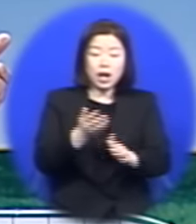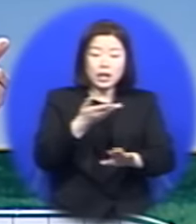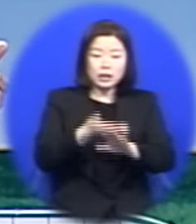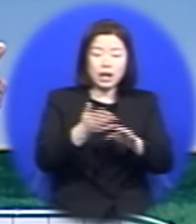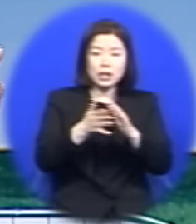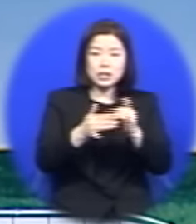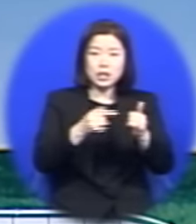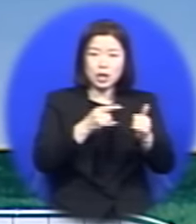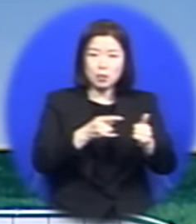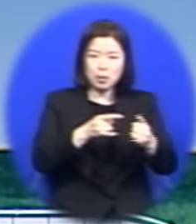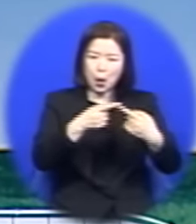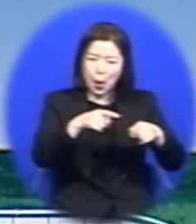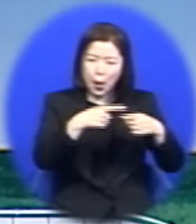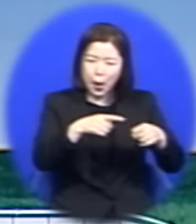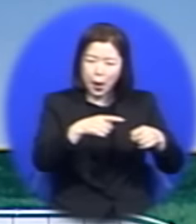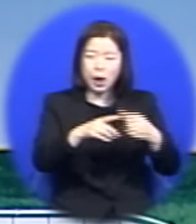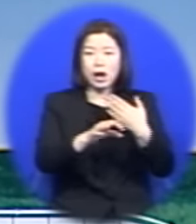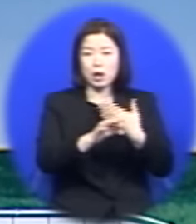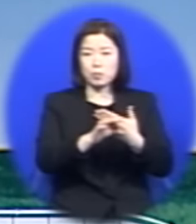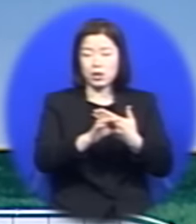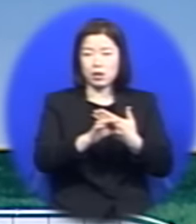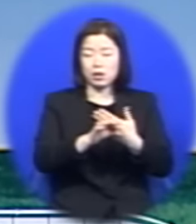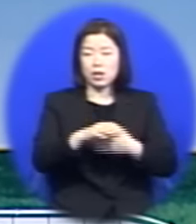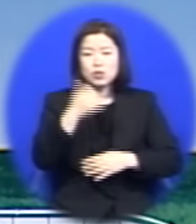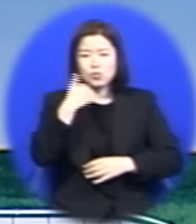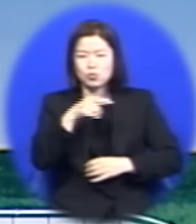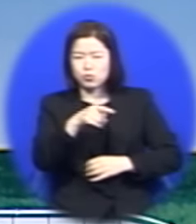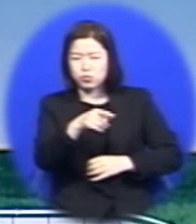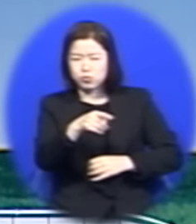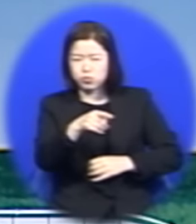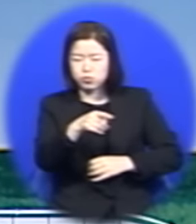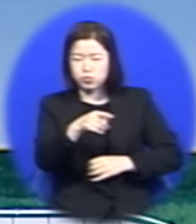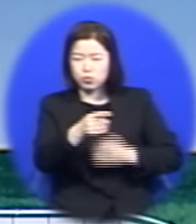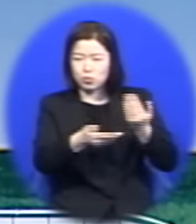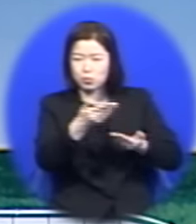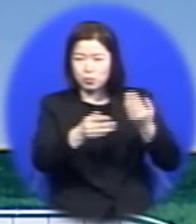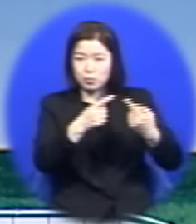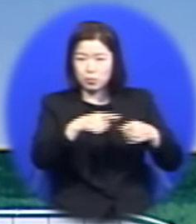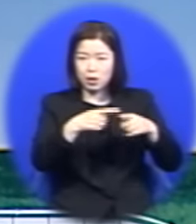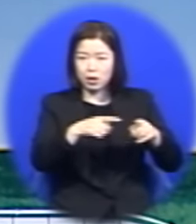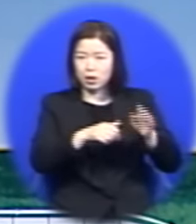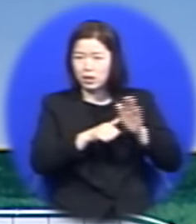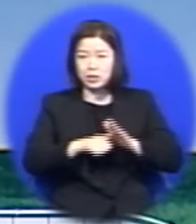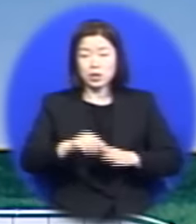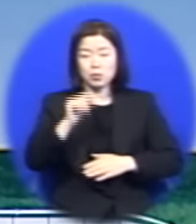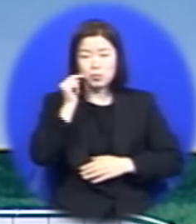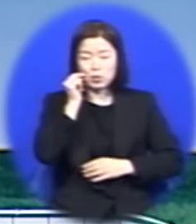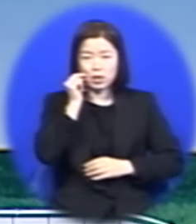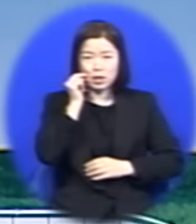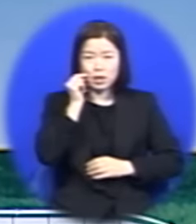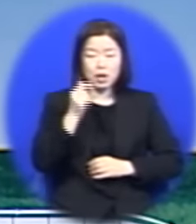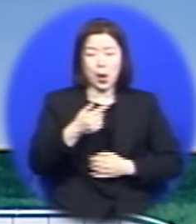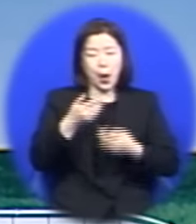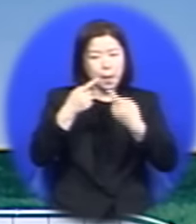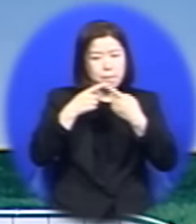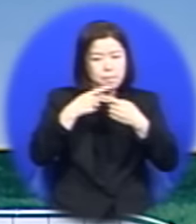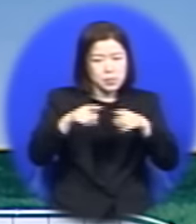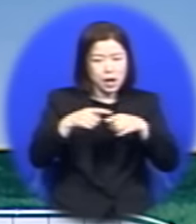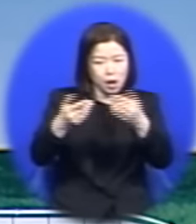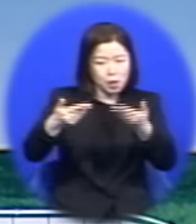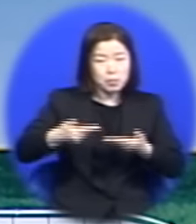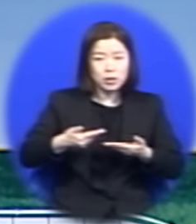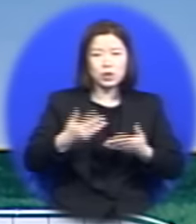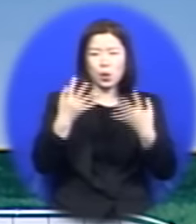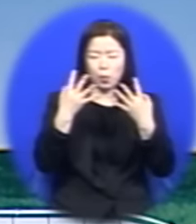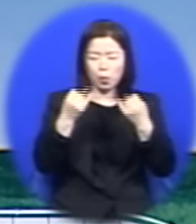사람이 누가 그 사람을 비판하면 못 견뎌 하는 것을 봅니다. 비판을 받는다는 게 얼마나